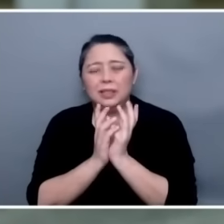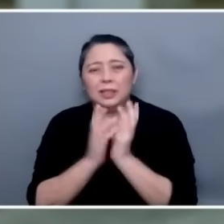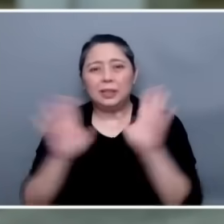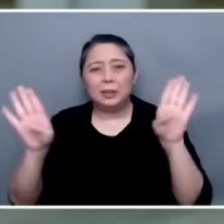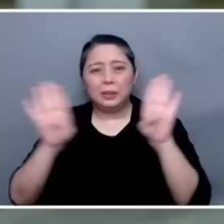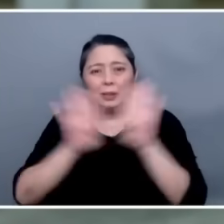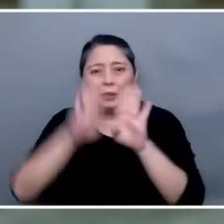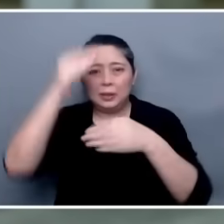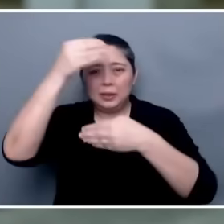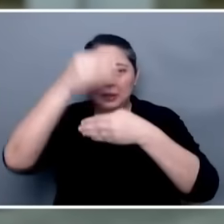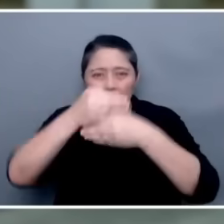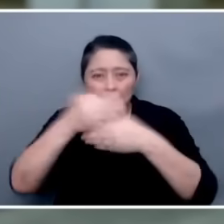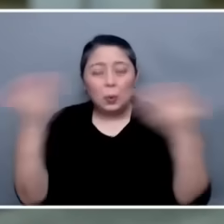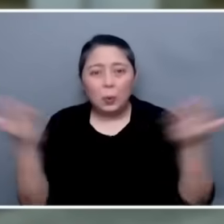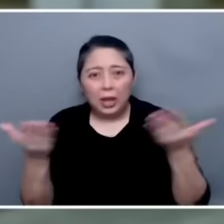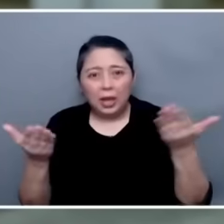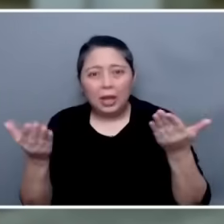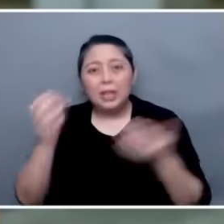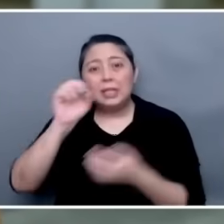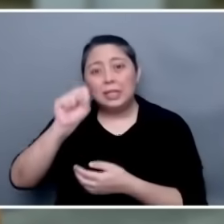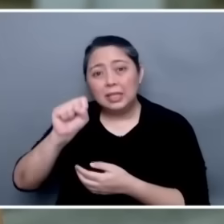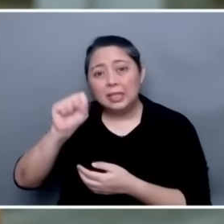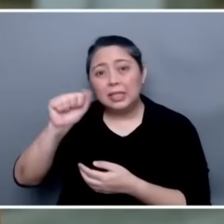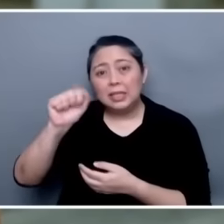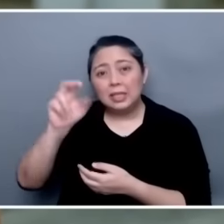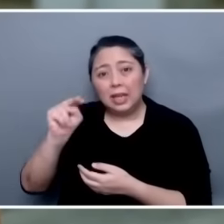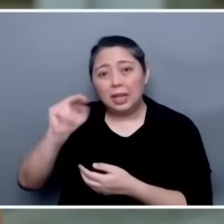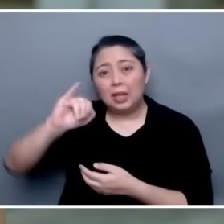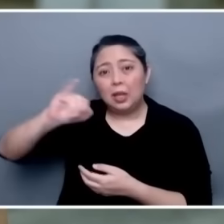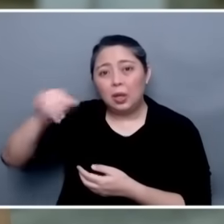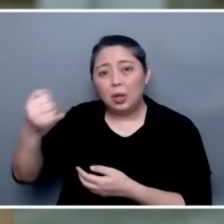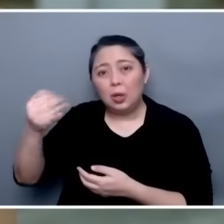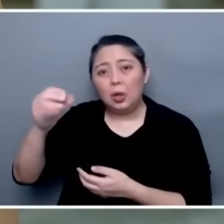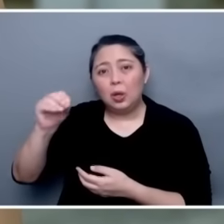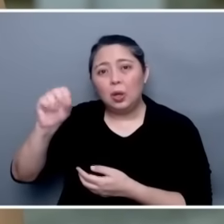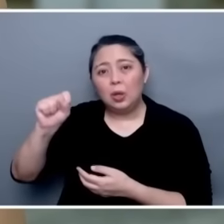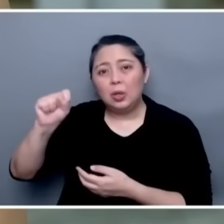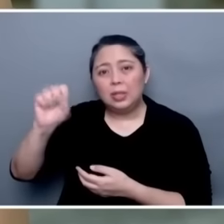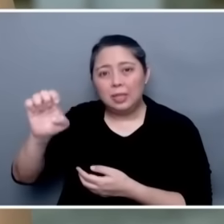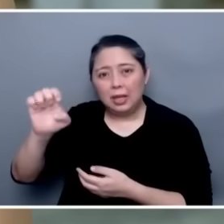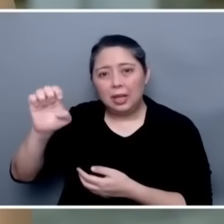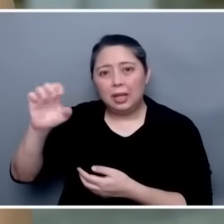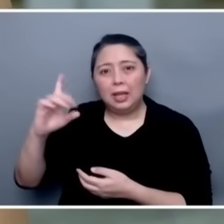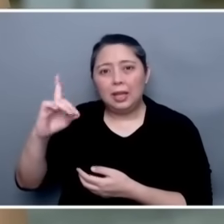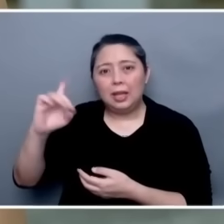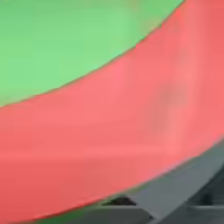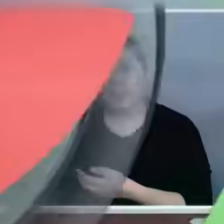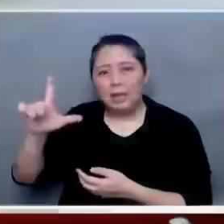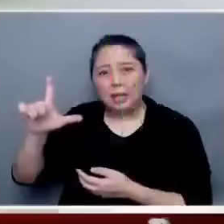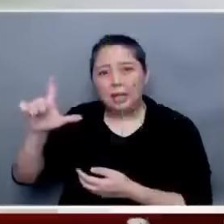nawalan pa ng trabaho. Naghatid sa kanila ng tulong ang ABS-CBN Foundation.